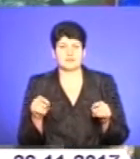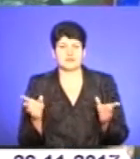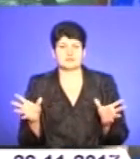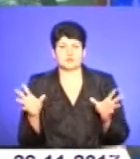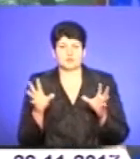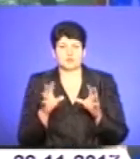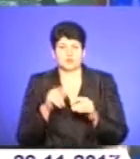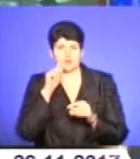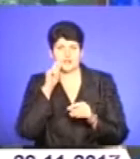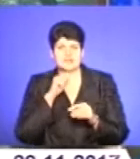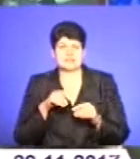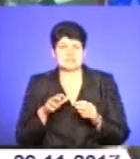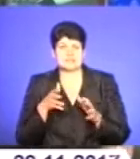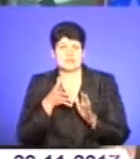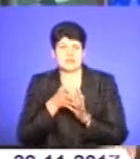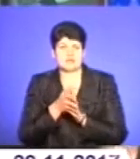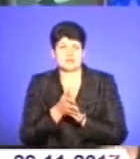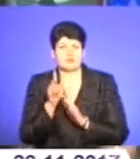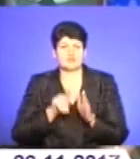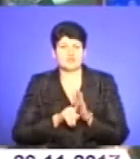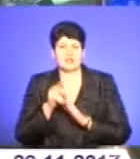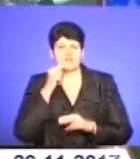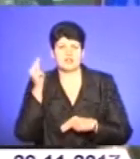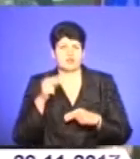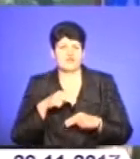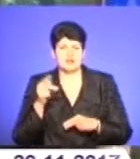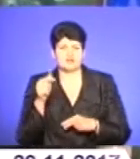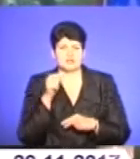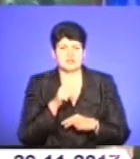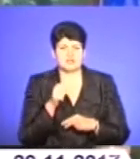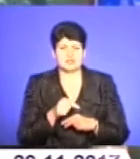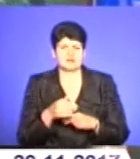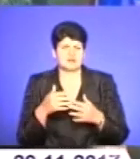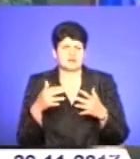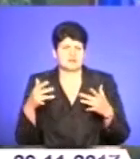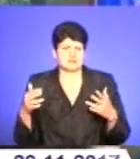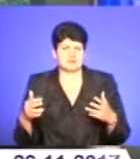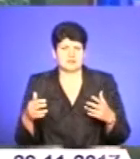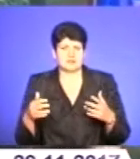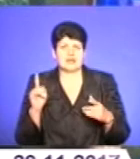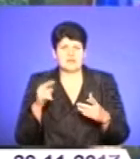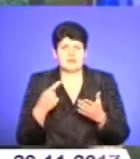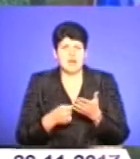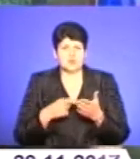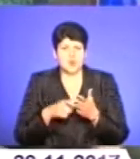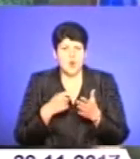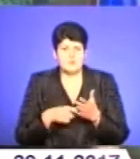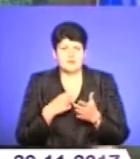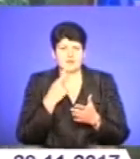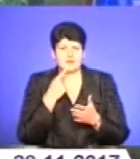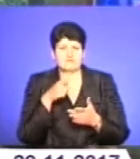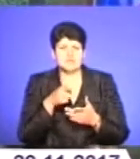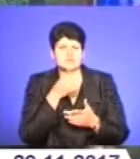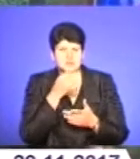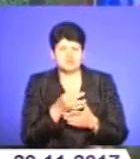українізацію перекрили і почали їх звинувачувати, спілка визволення України пришивали. Навіть на допитах їм казали, що ви